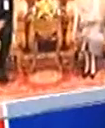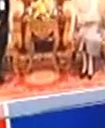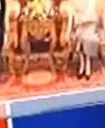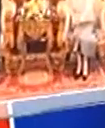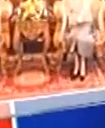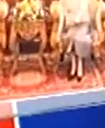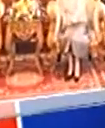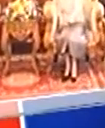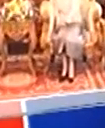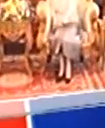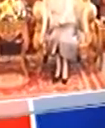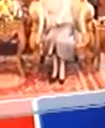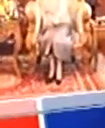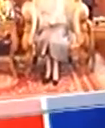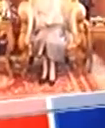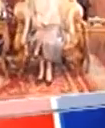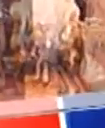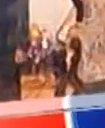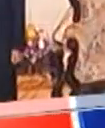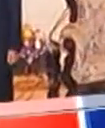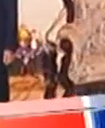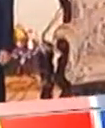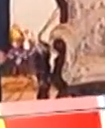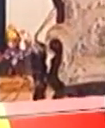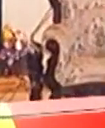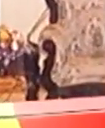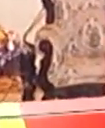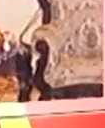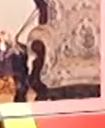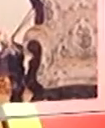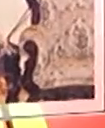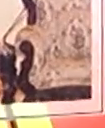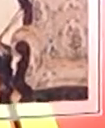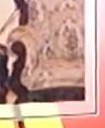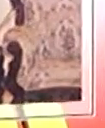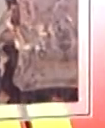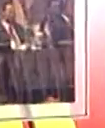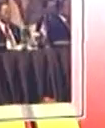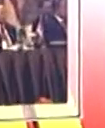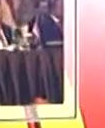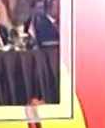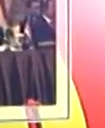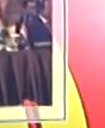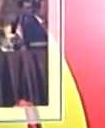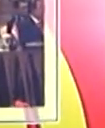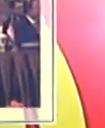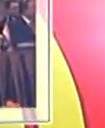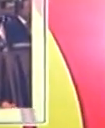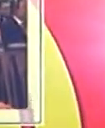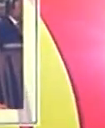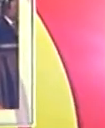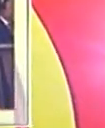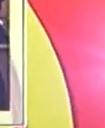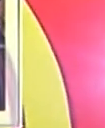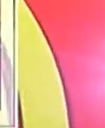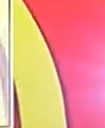2558โดยกำหนดยุทธศาสตร์และแผนงานให้สอดคล้องกับการรวมตัวกันเป็นอันหนึ่งอันเดียวกัน